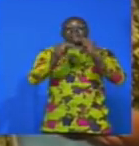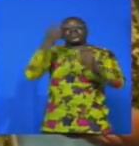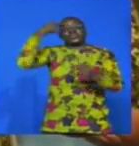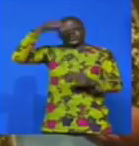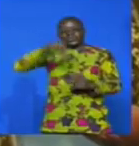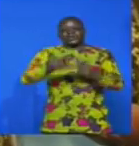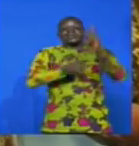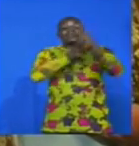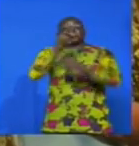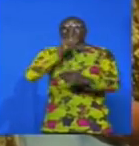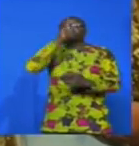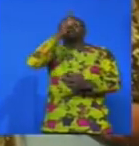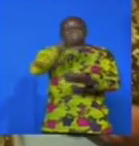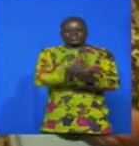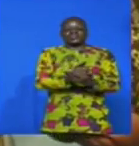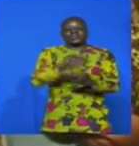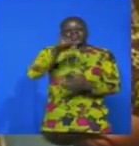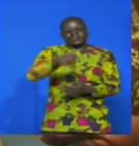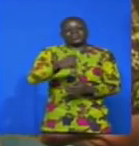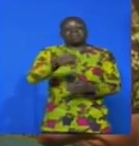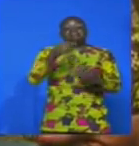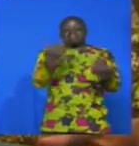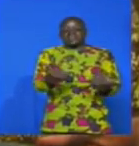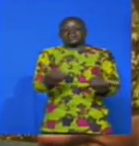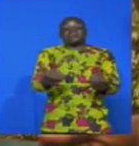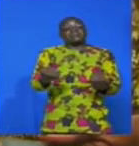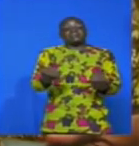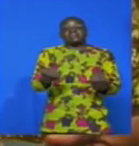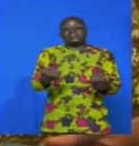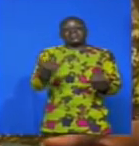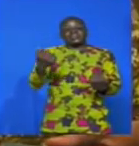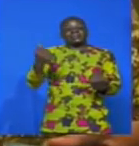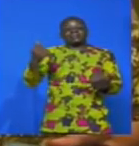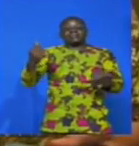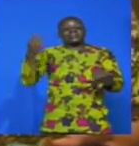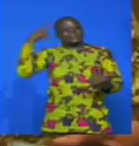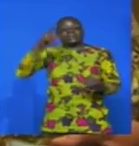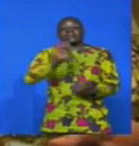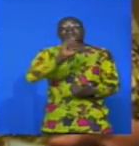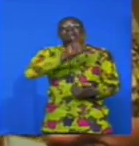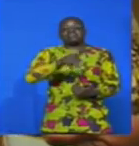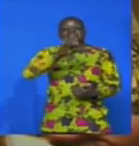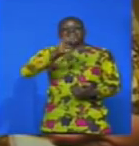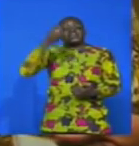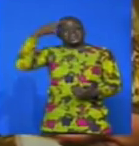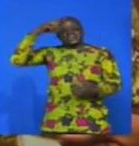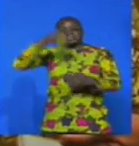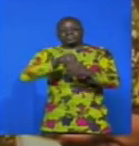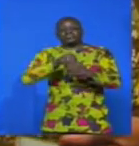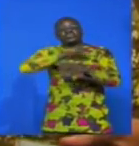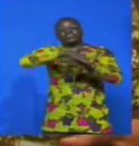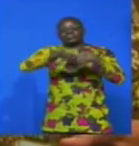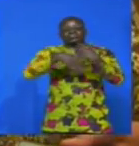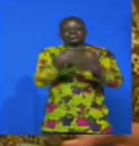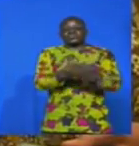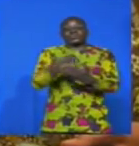soit rassurée que désormais, actuellement, l'épidémie, quelle que soit l'épidémie, surtout qui